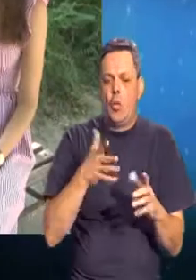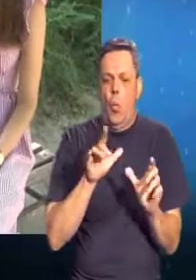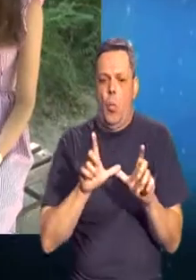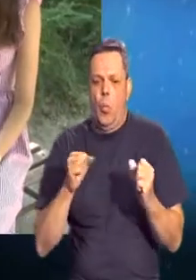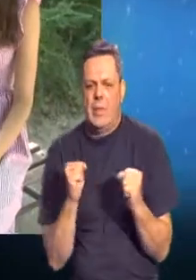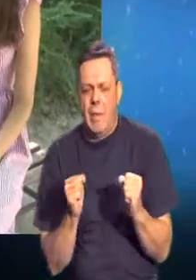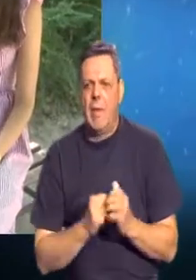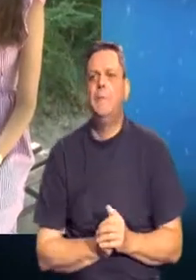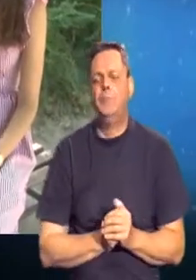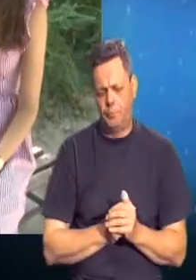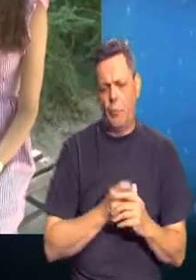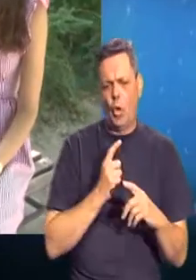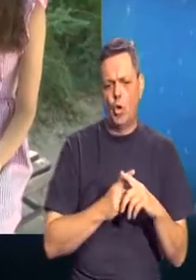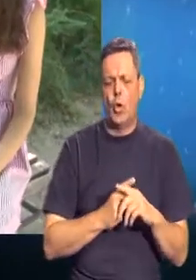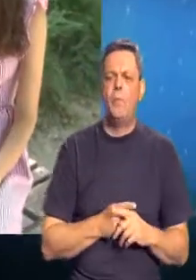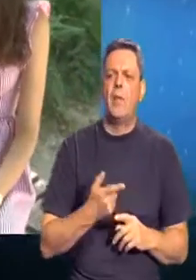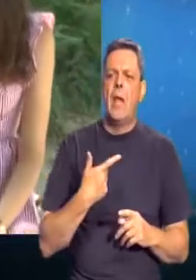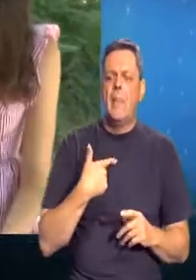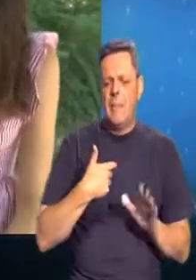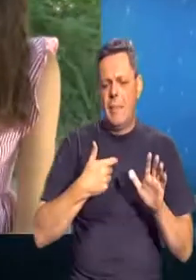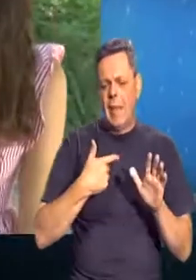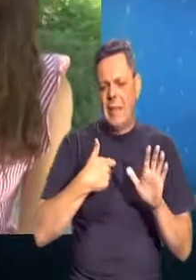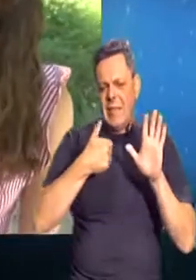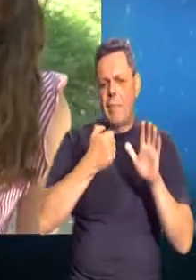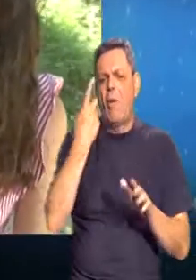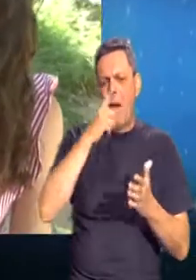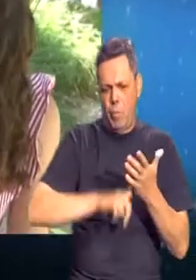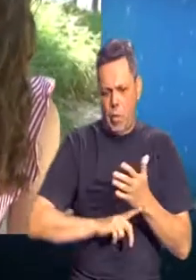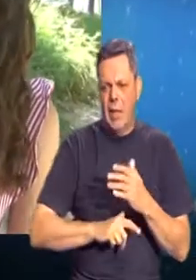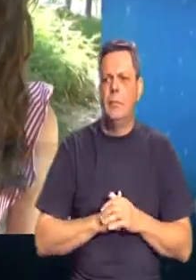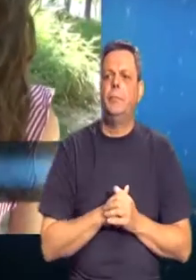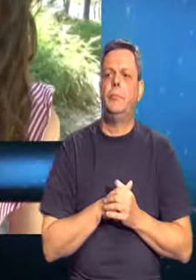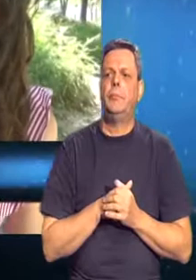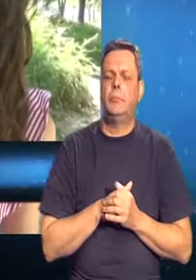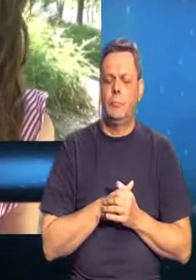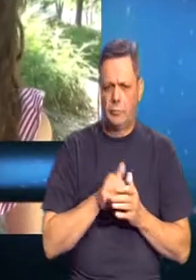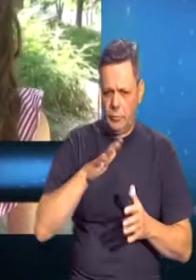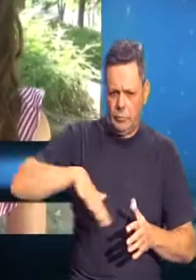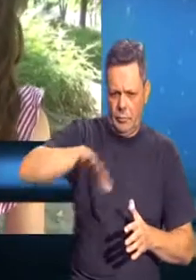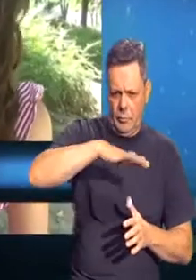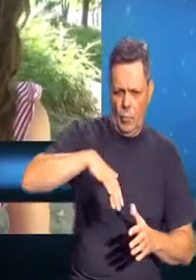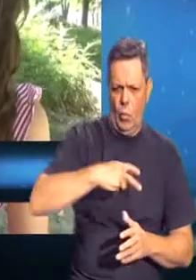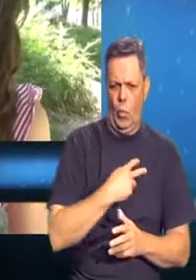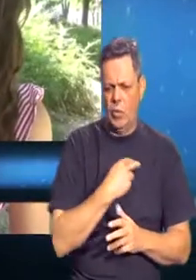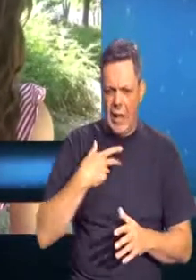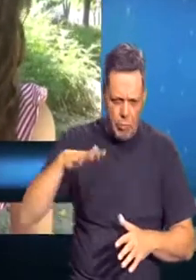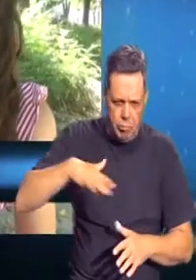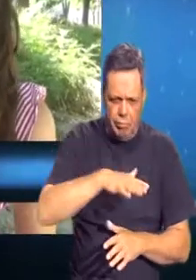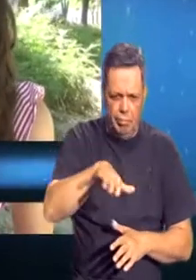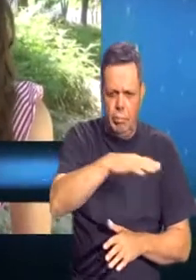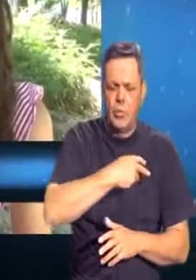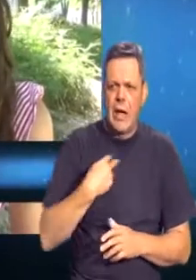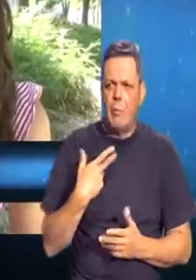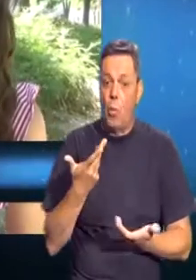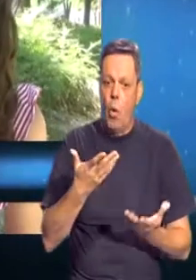tijekom zime. Da, da, istina. Naš se snimao u dva navrata, dakle po gradu Zagrebu je bio jedan dio koji